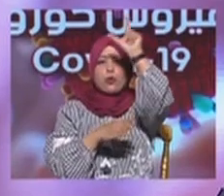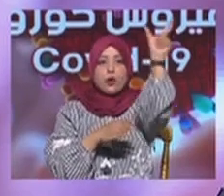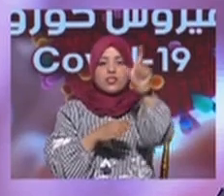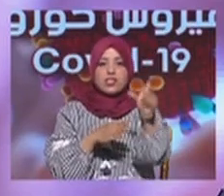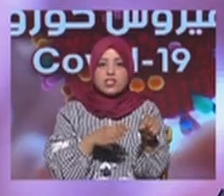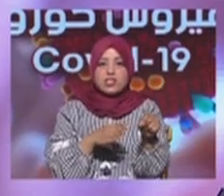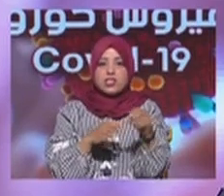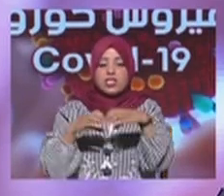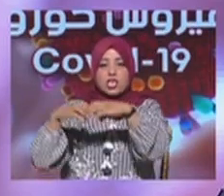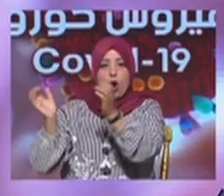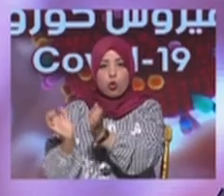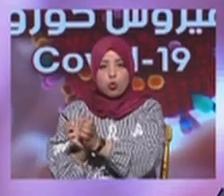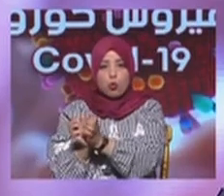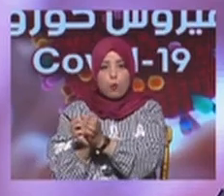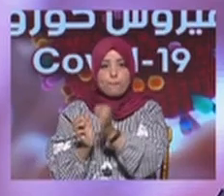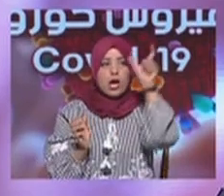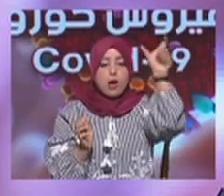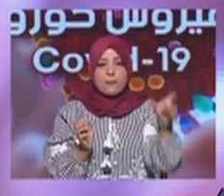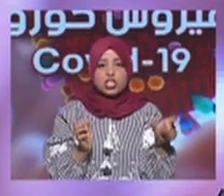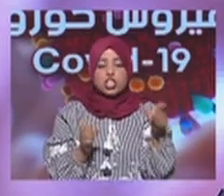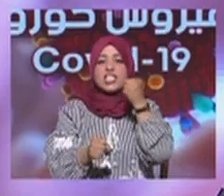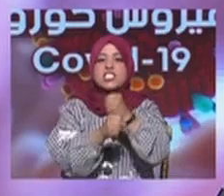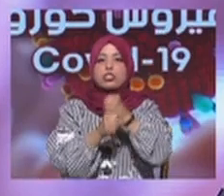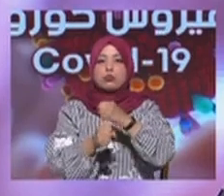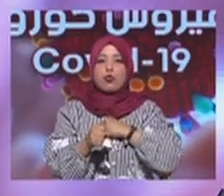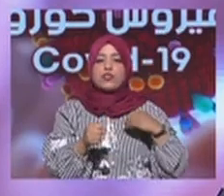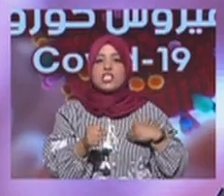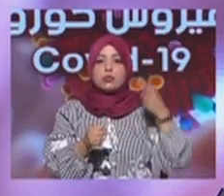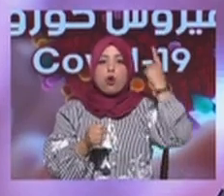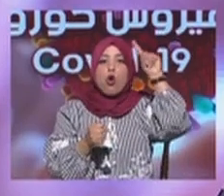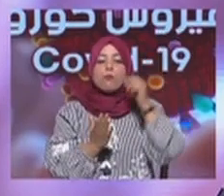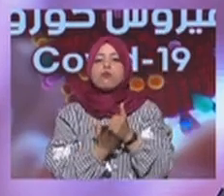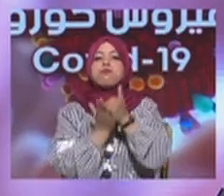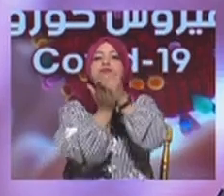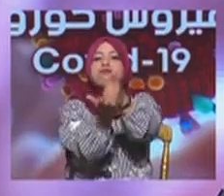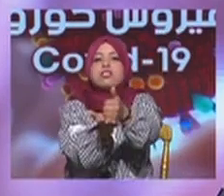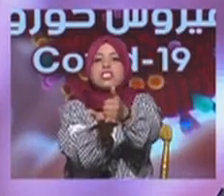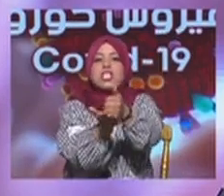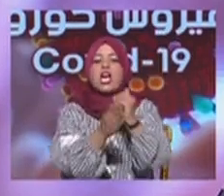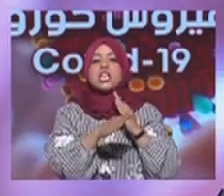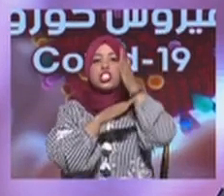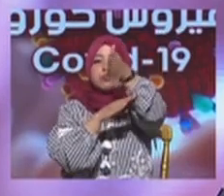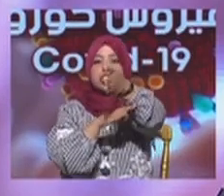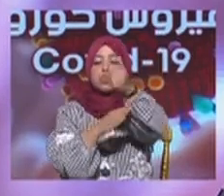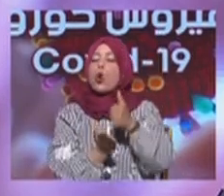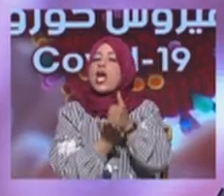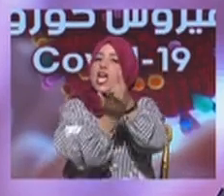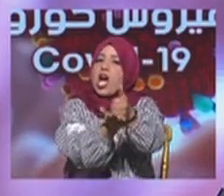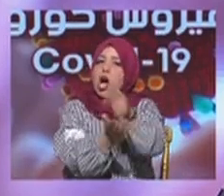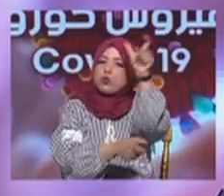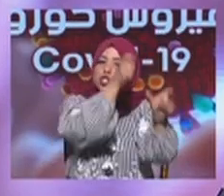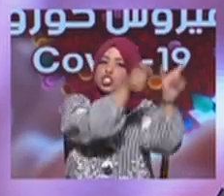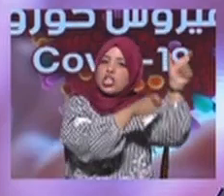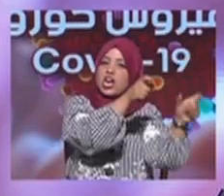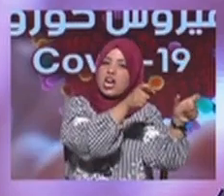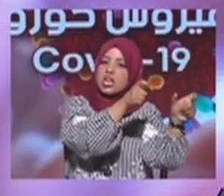الأطباء من خيرة معنا كذلك حتى يعاونوا الإيطاليين أشقانا الإيطاليين وجيراننا كذلك